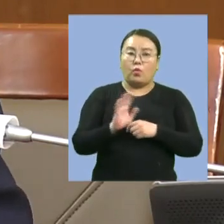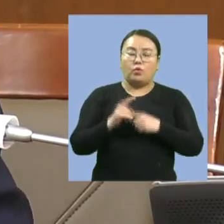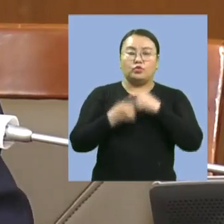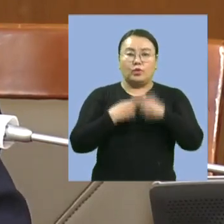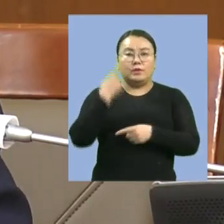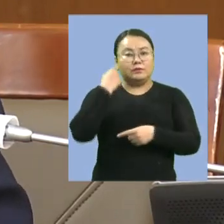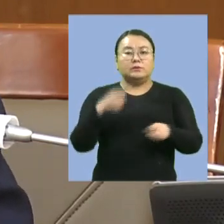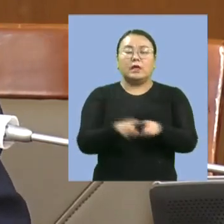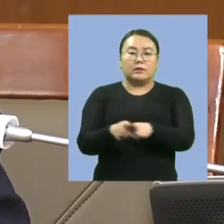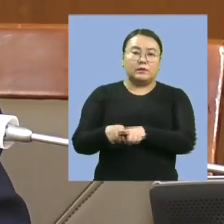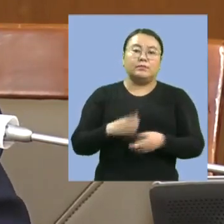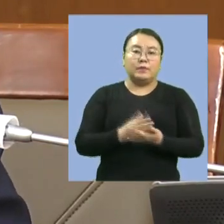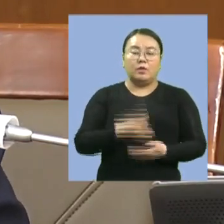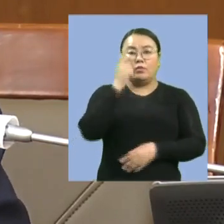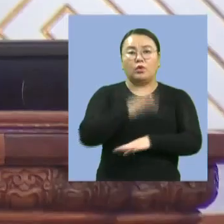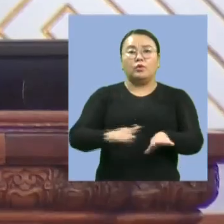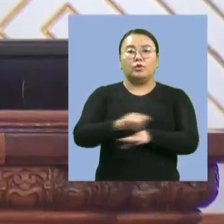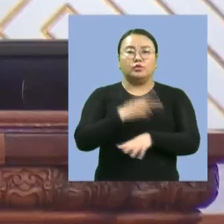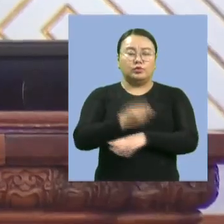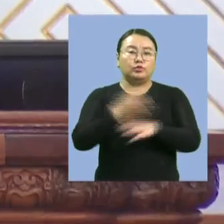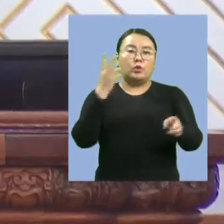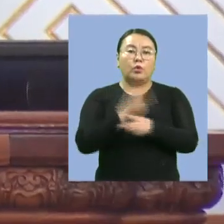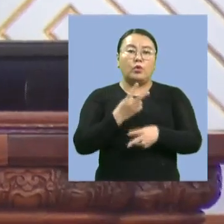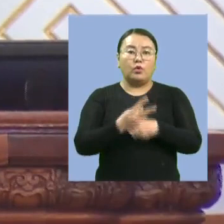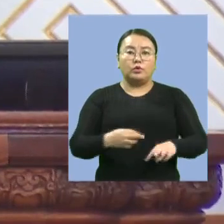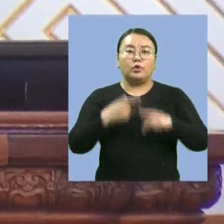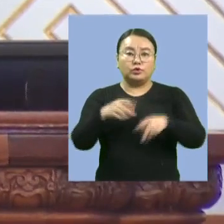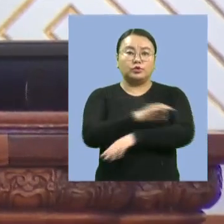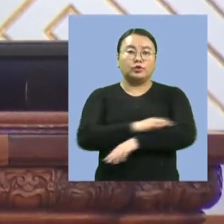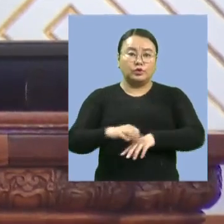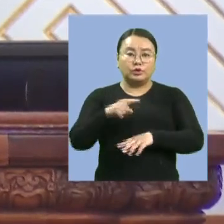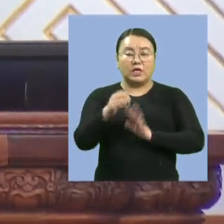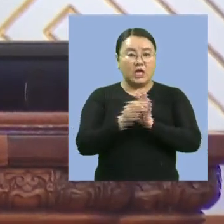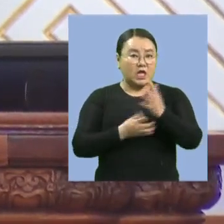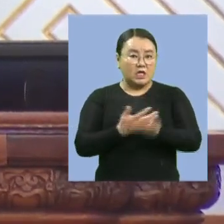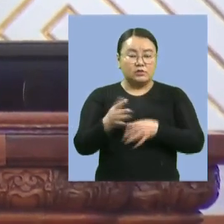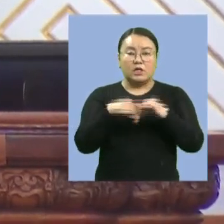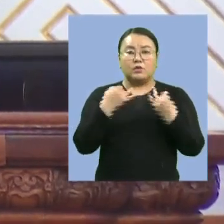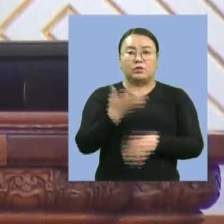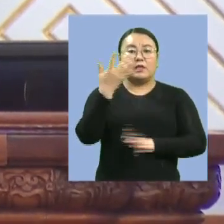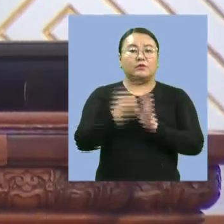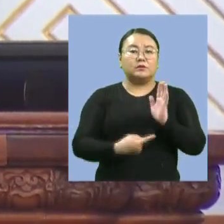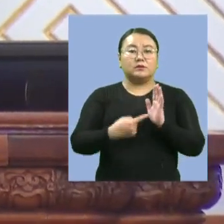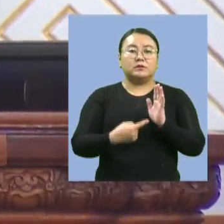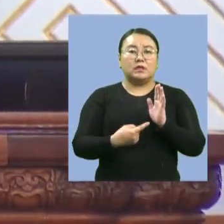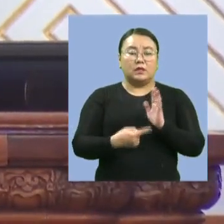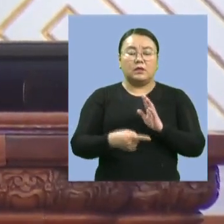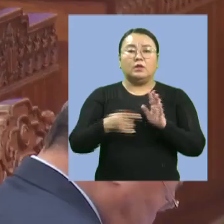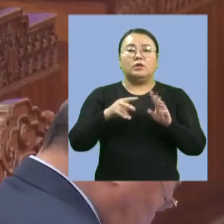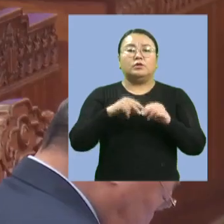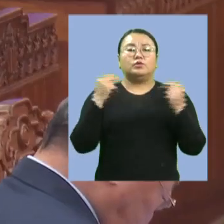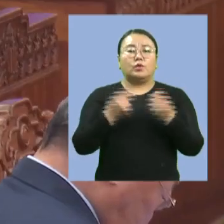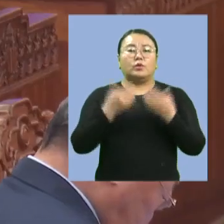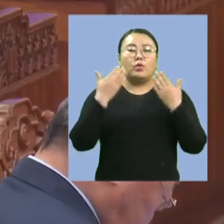энэ санал дээр бол бид нар нэгдсэн байгаа. Монгол Улсын үндсэн хуульд оруулах өөрчлөлтийн төслийн 2 дахь хэлцүүлгийг Улсын хурал 5-р сарын 19-ны